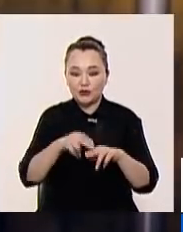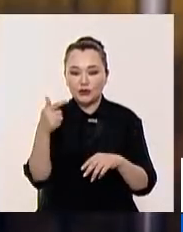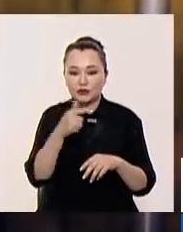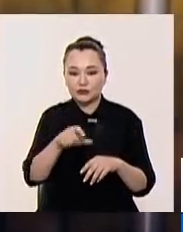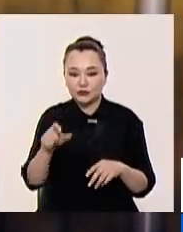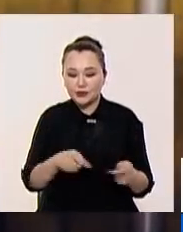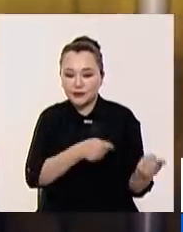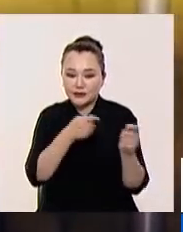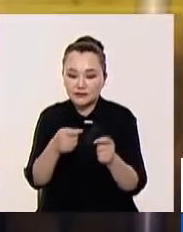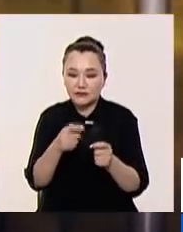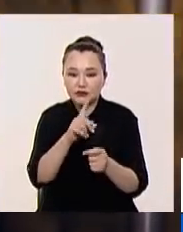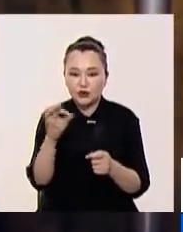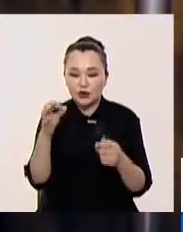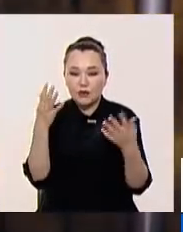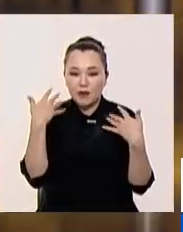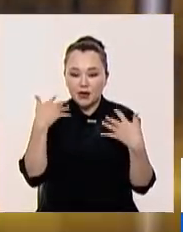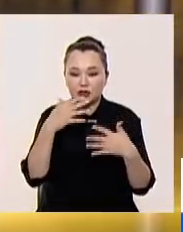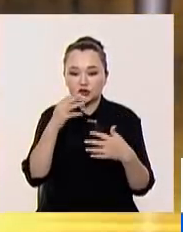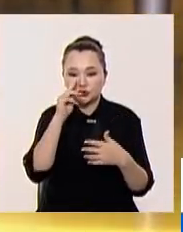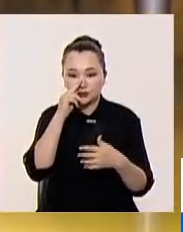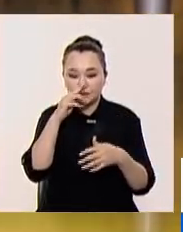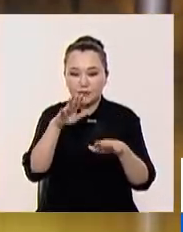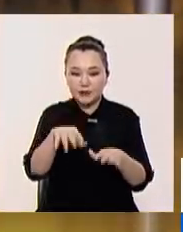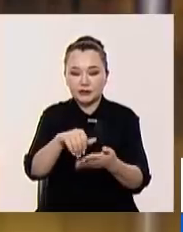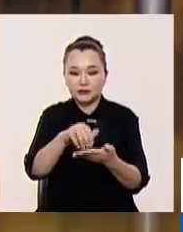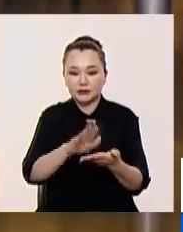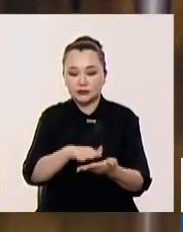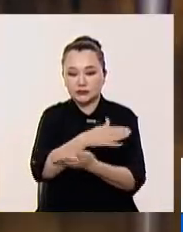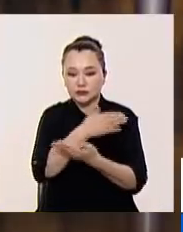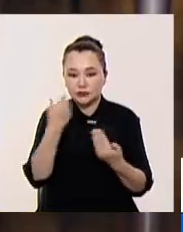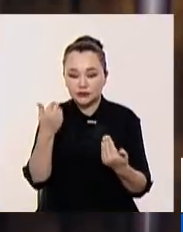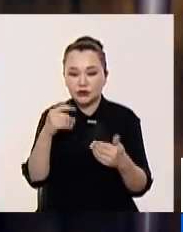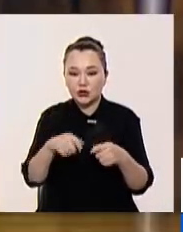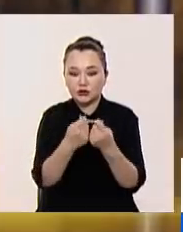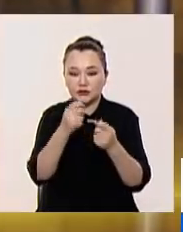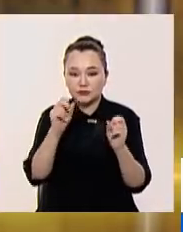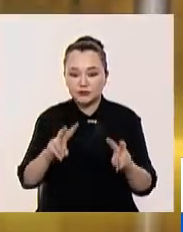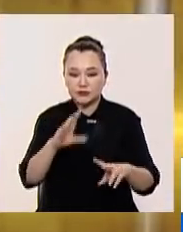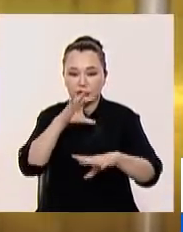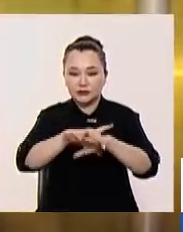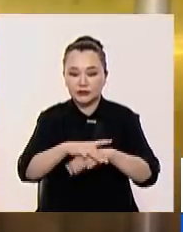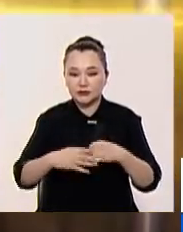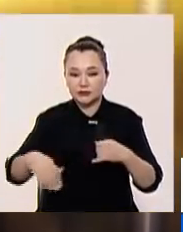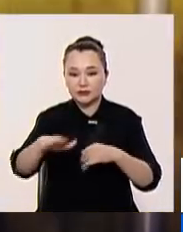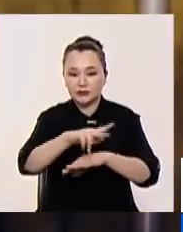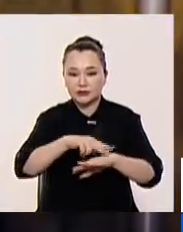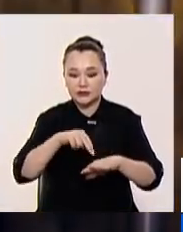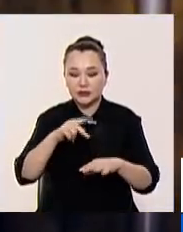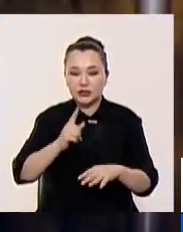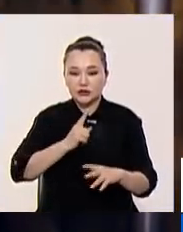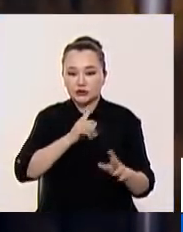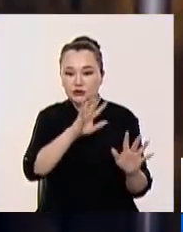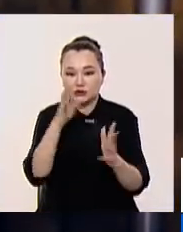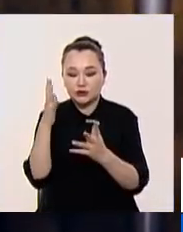горожане приносили в зоопарк Шымкента, не оказалось в реестре. Нарушения выявили специалисты территориальной инспекции лесного хозяйства